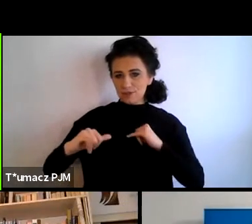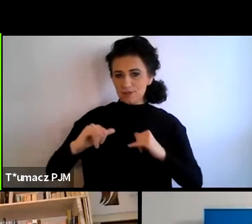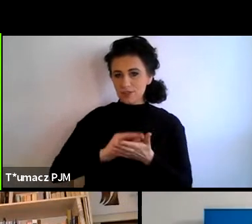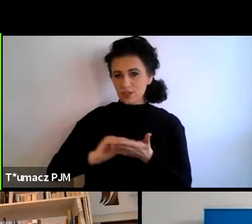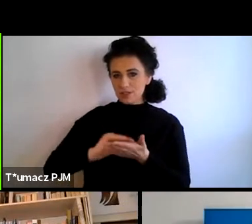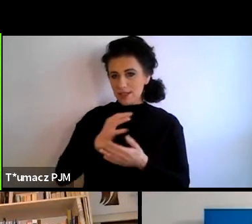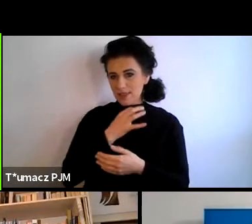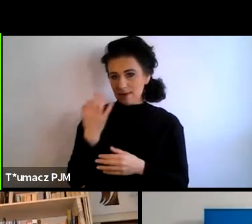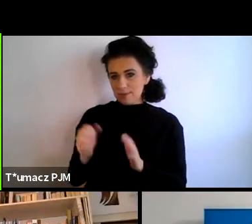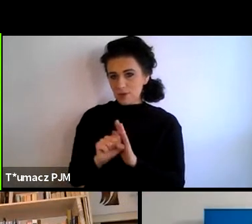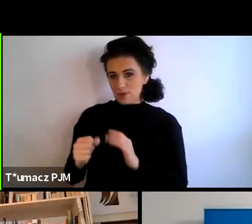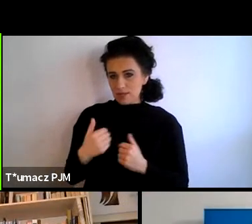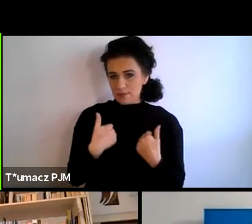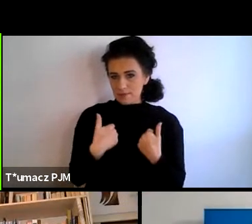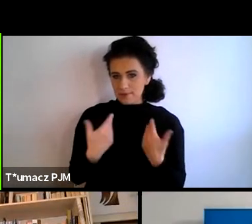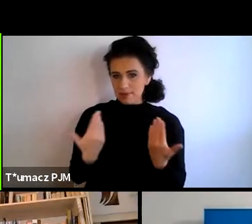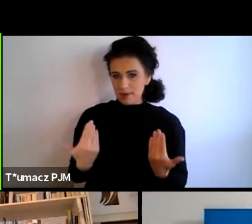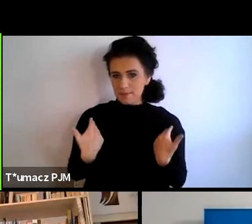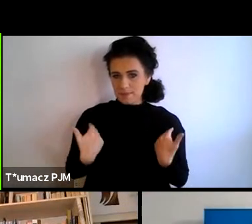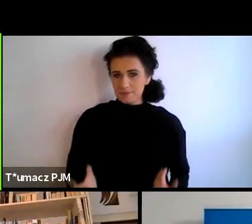znacznie lepiej niż ja.